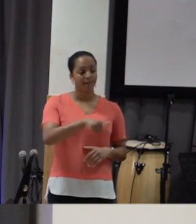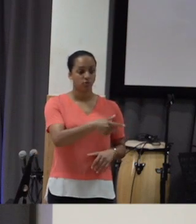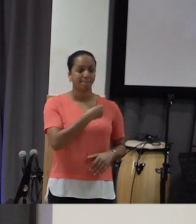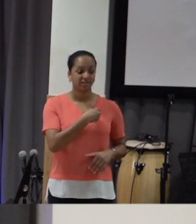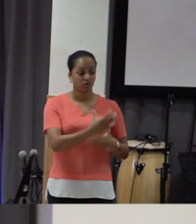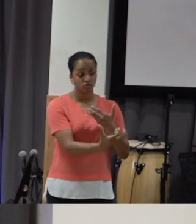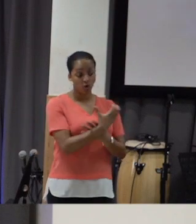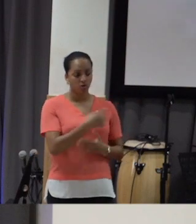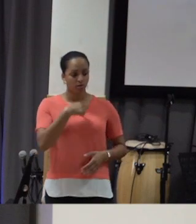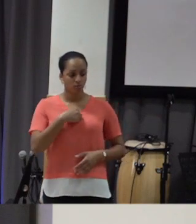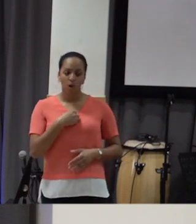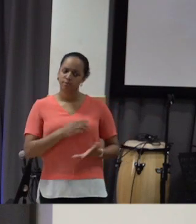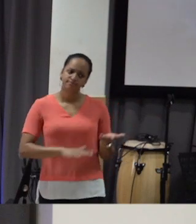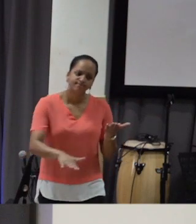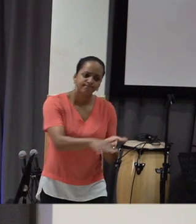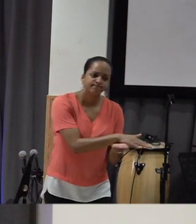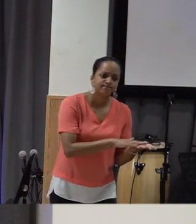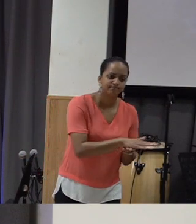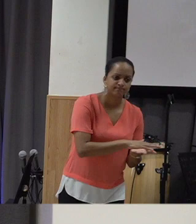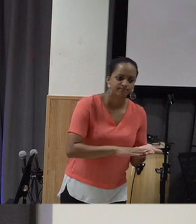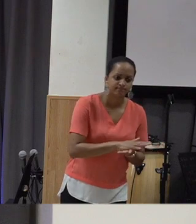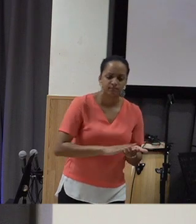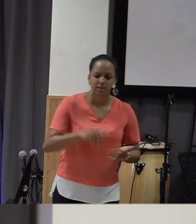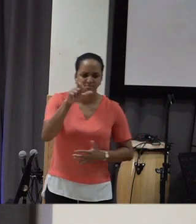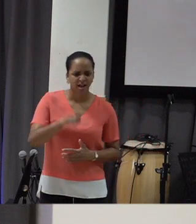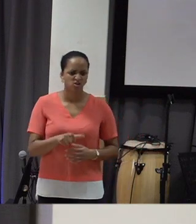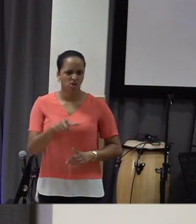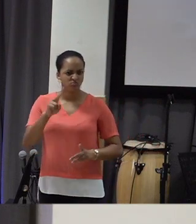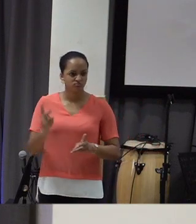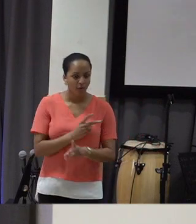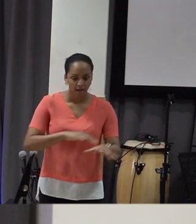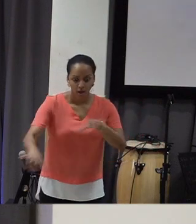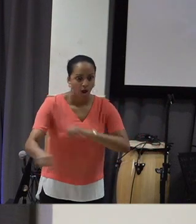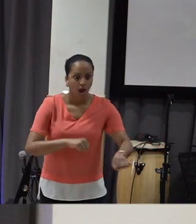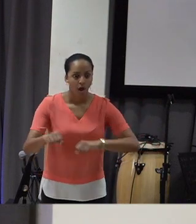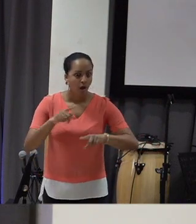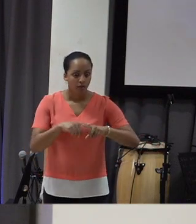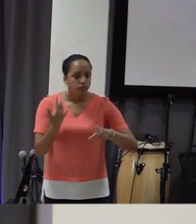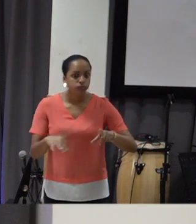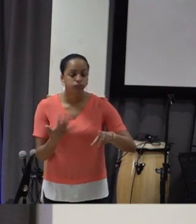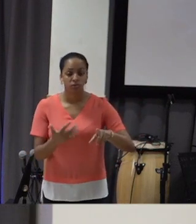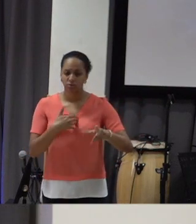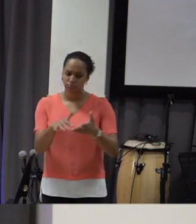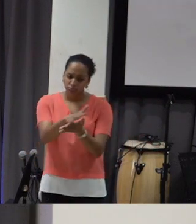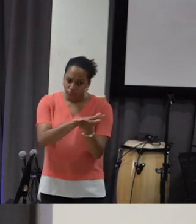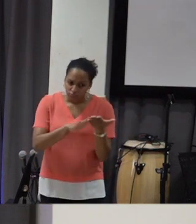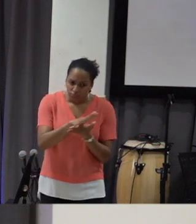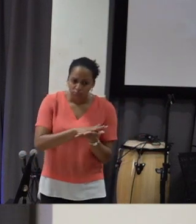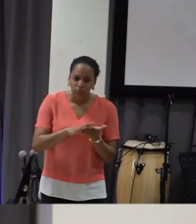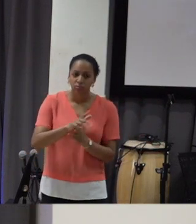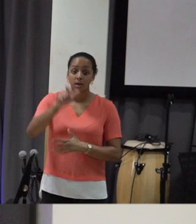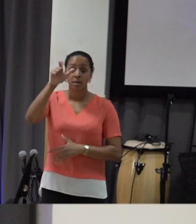nous. Nous choisissons de pardonner aux malfaiteurs leurs méfaits. Nous choisissons de relever celui qui chute en lui donnant